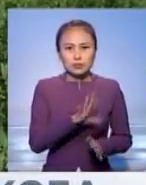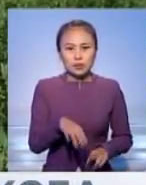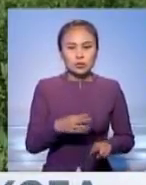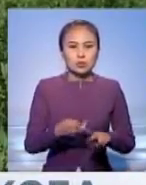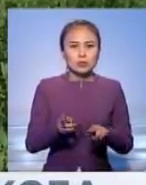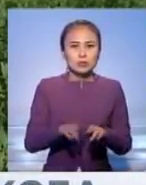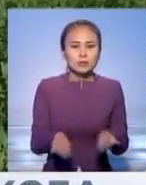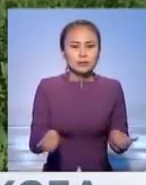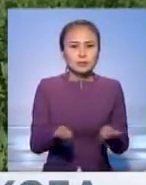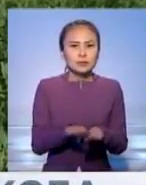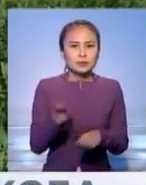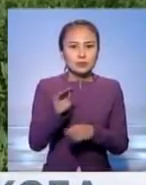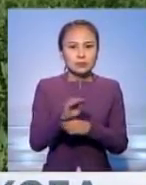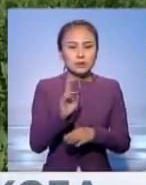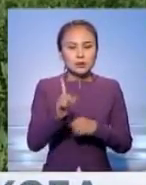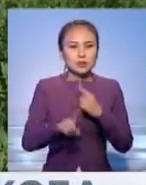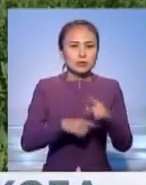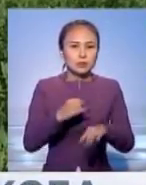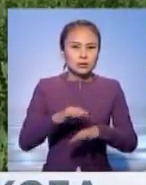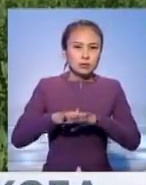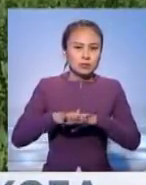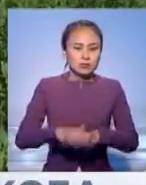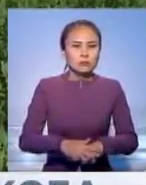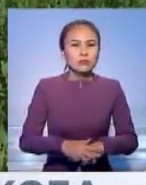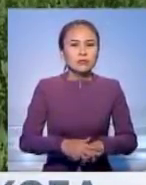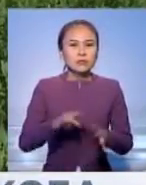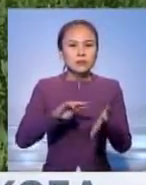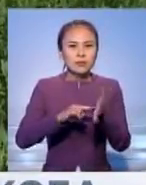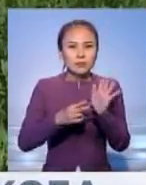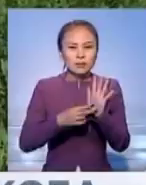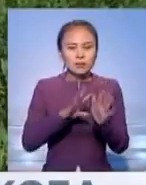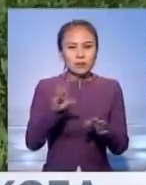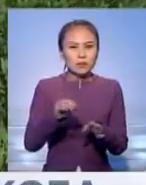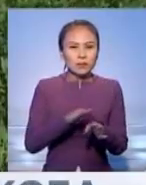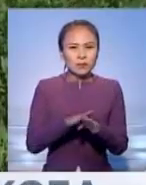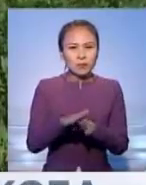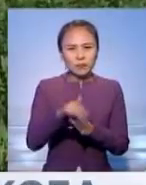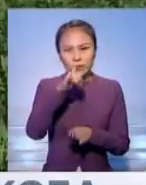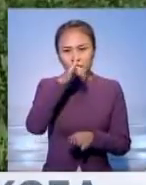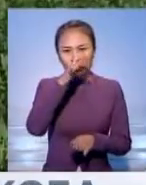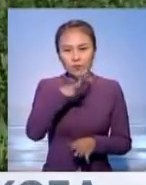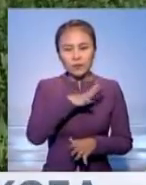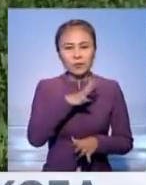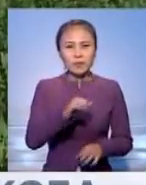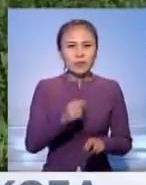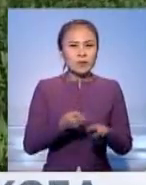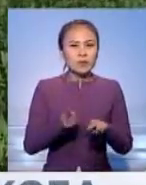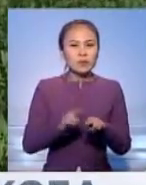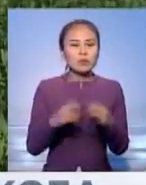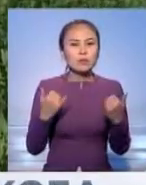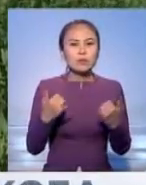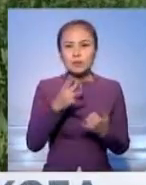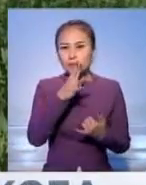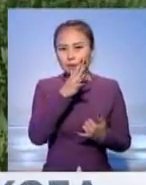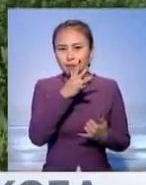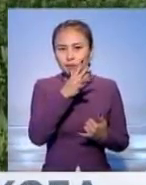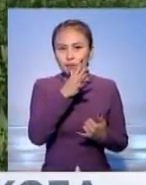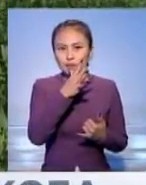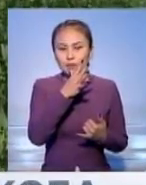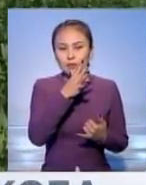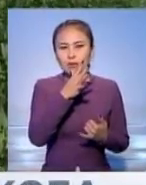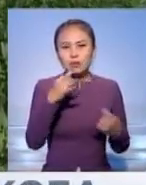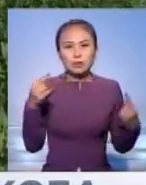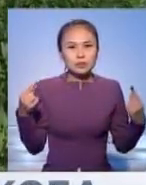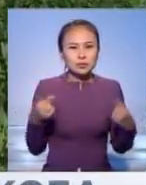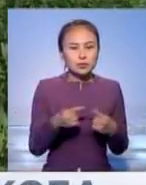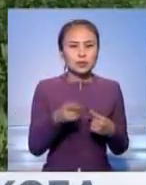Соның нәтижесінде олардың салған инвестициясы жобалары жүзеге аспай қалуы мүмкін деген күмән болатын. Ал қазіргі уақытта